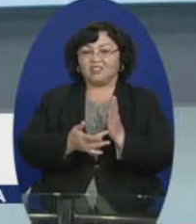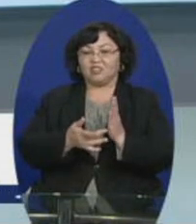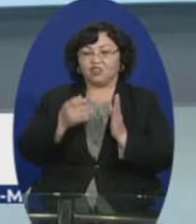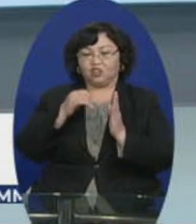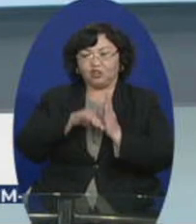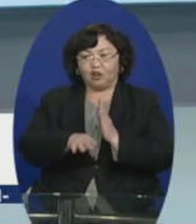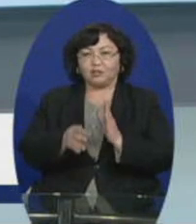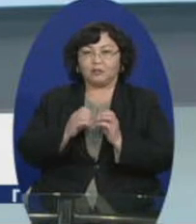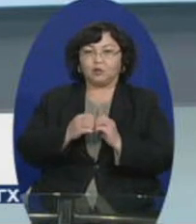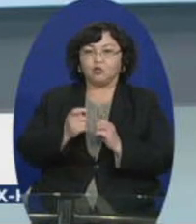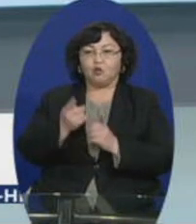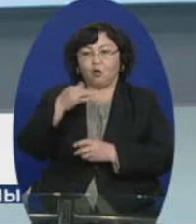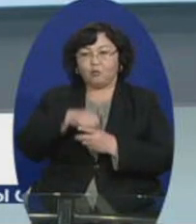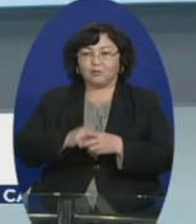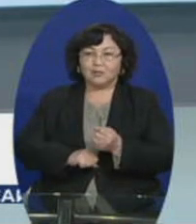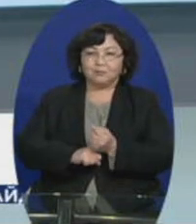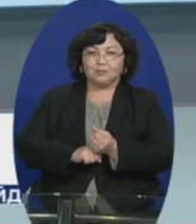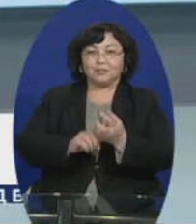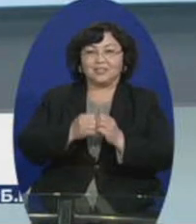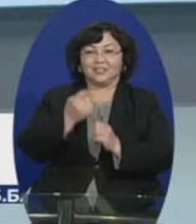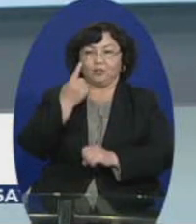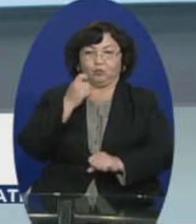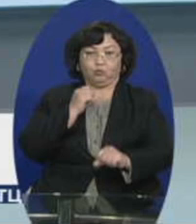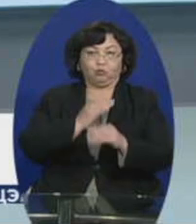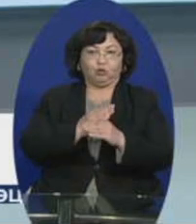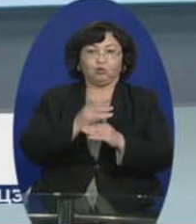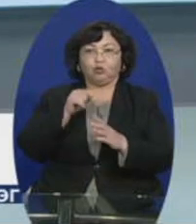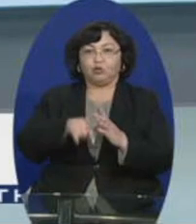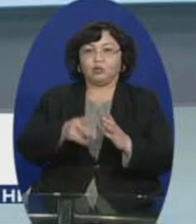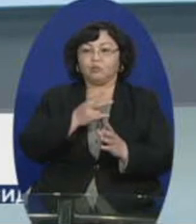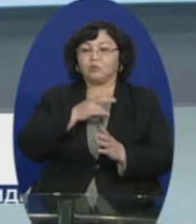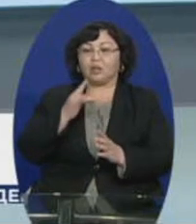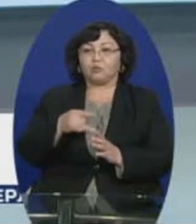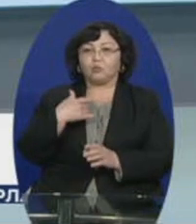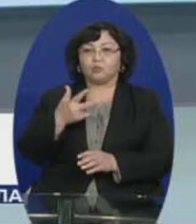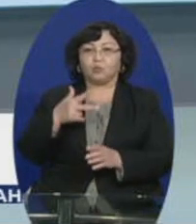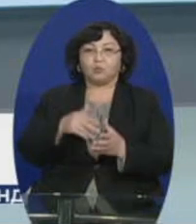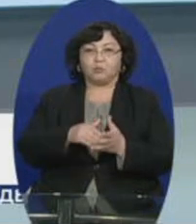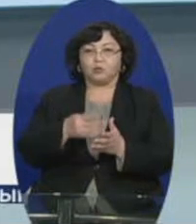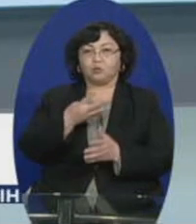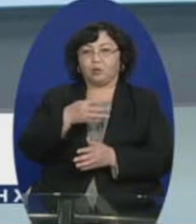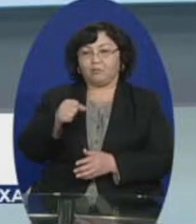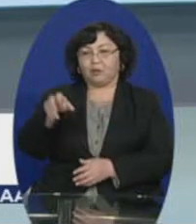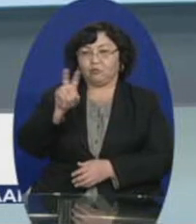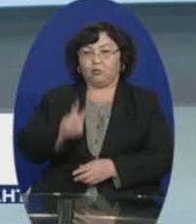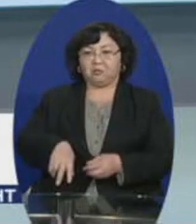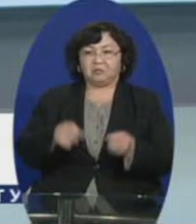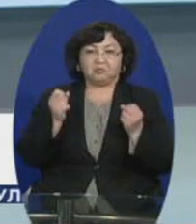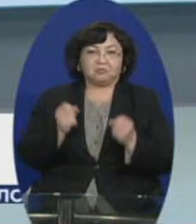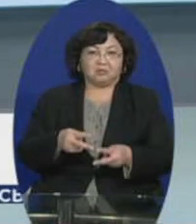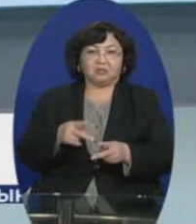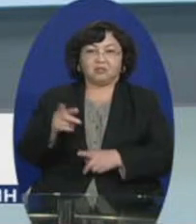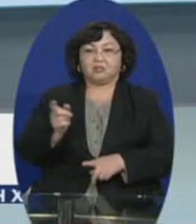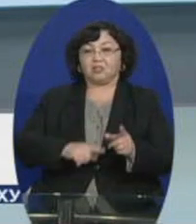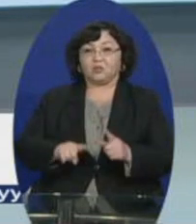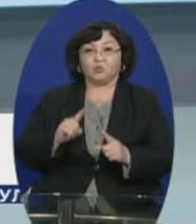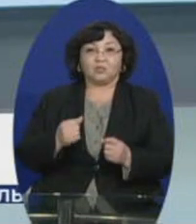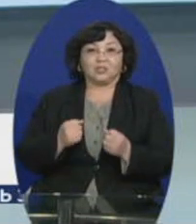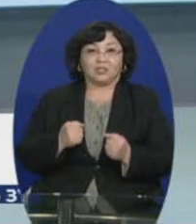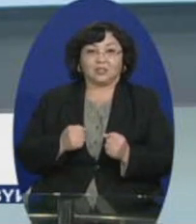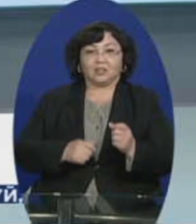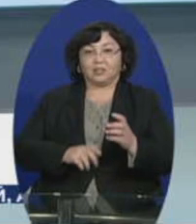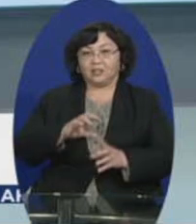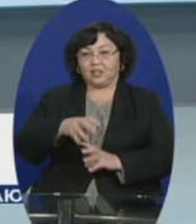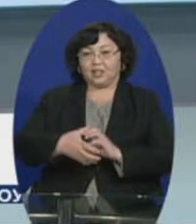нэмэгдүүлэх бодлого явуулсны үр дүнд нэг хүнд ноогдох дотоодын нийт бүтээгдэхүүн 33,400 амрикт доллар болж эдийн засгийн хүчин чадлаараа